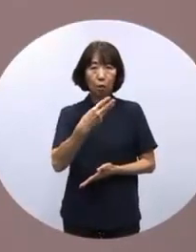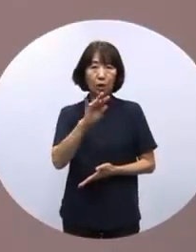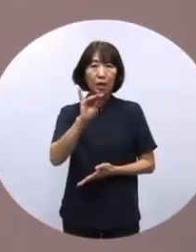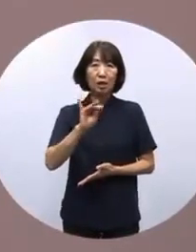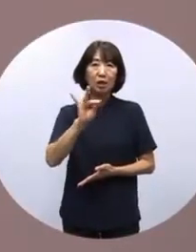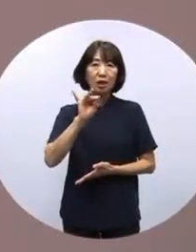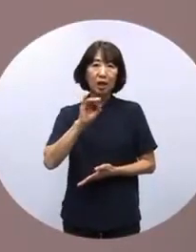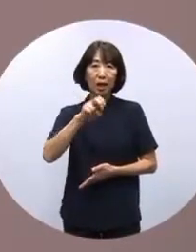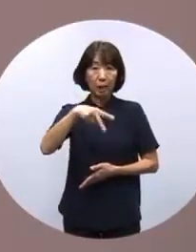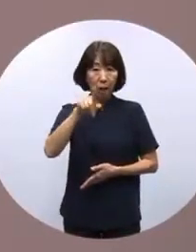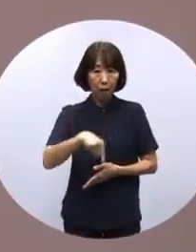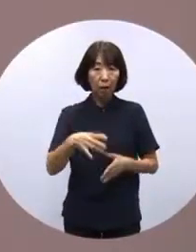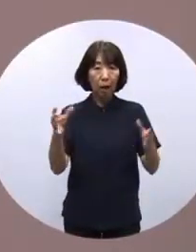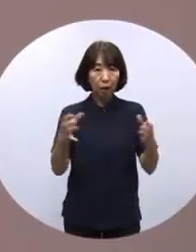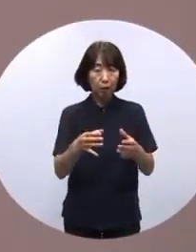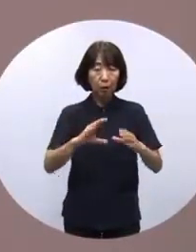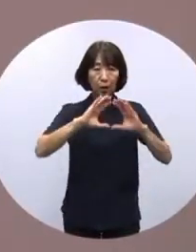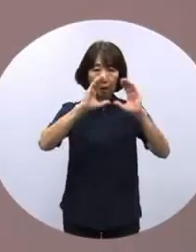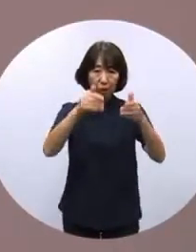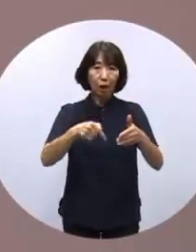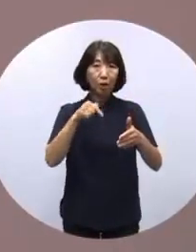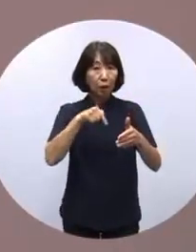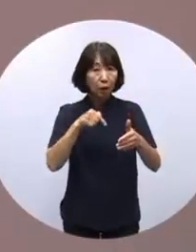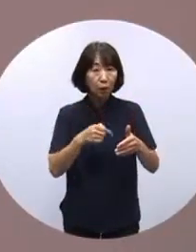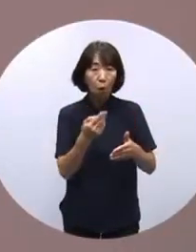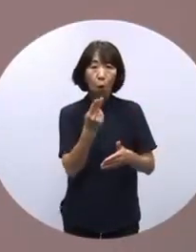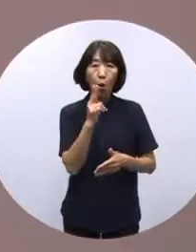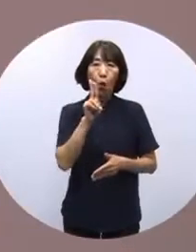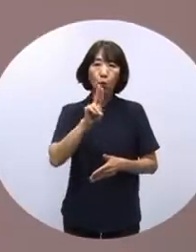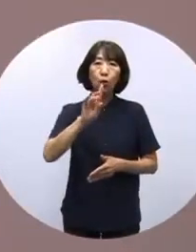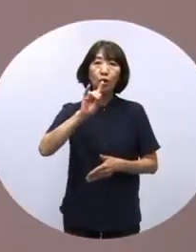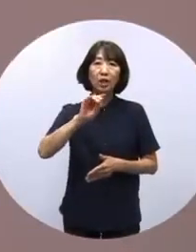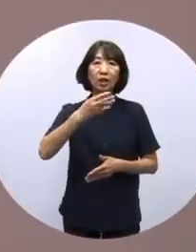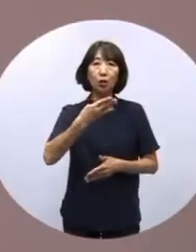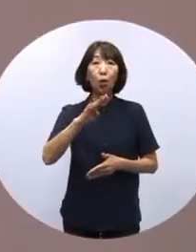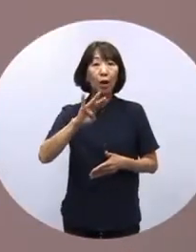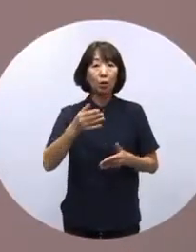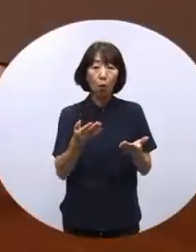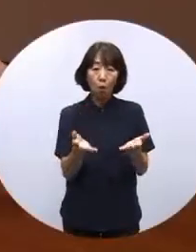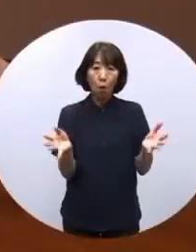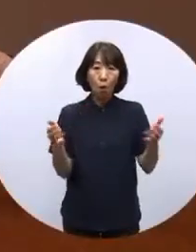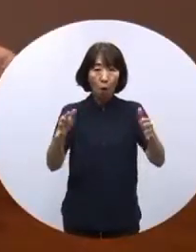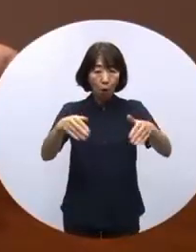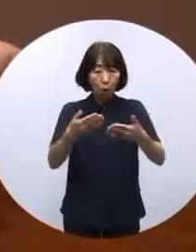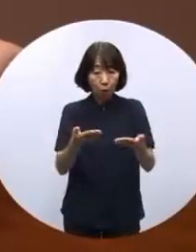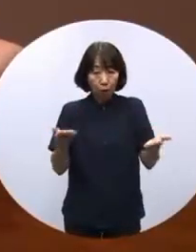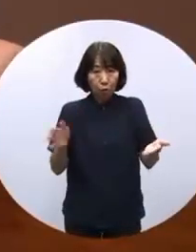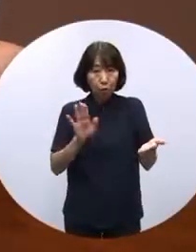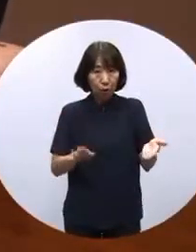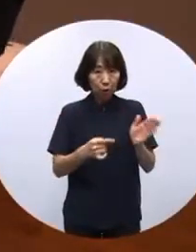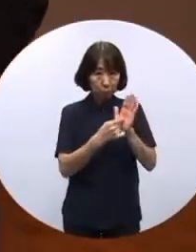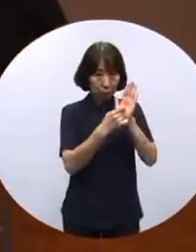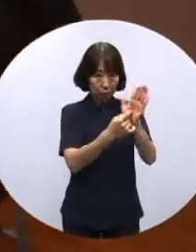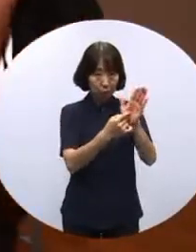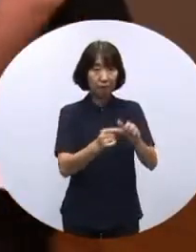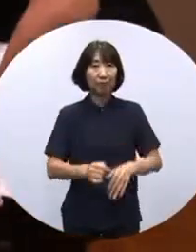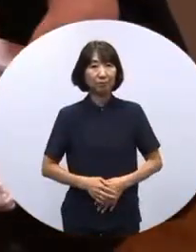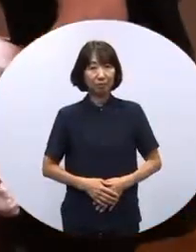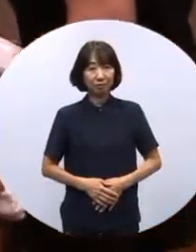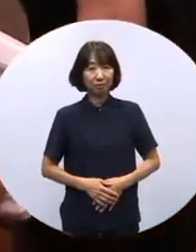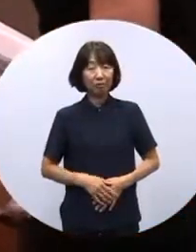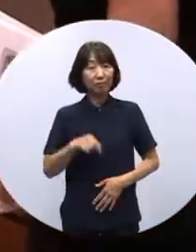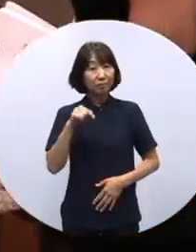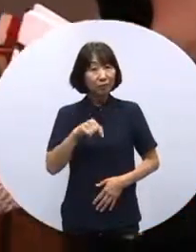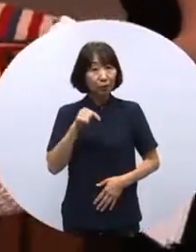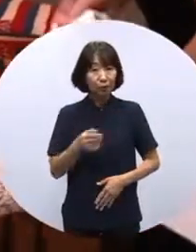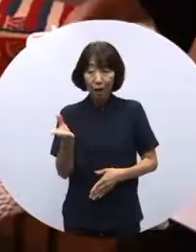めた世界でも有数の浮世絵コレクションがあることでも知られています。 今回茅ヶ崎市